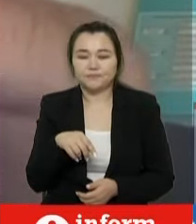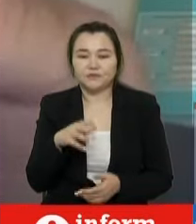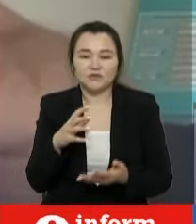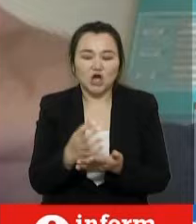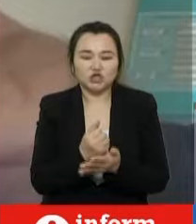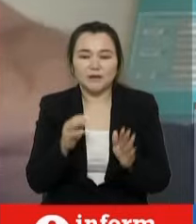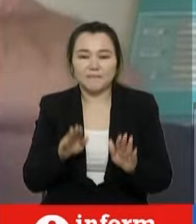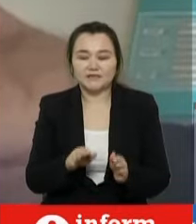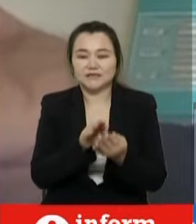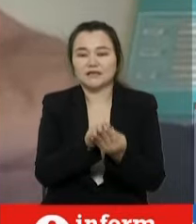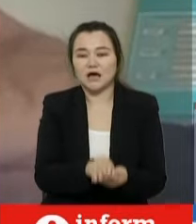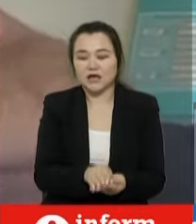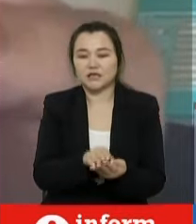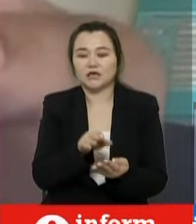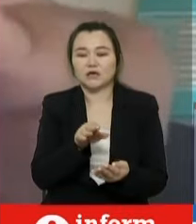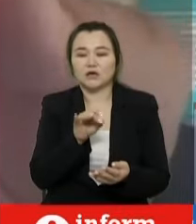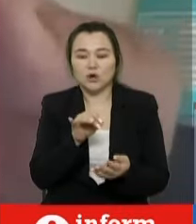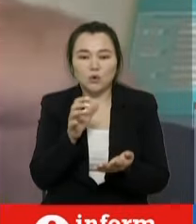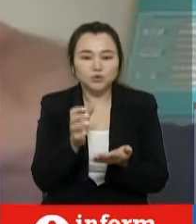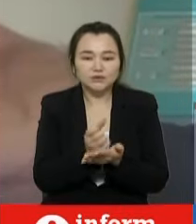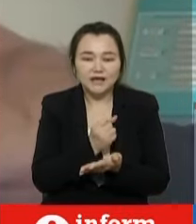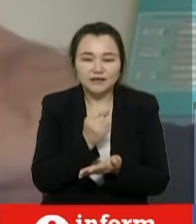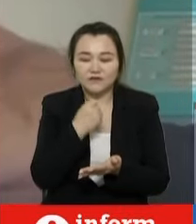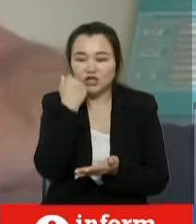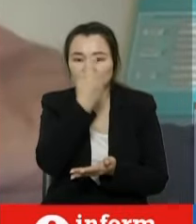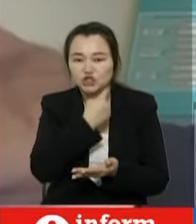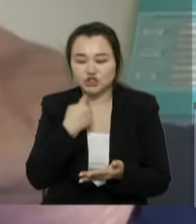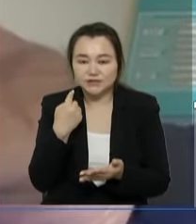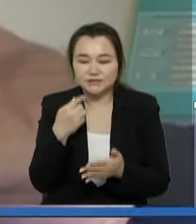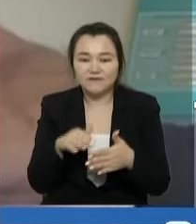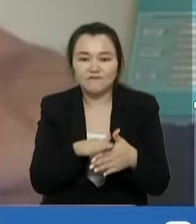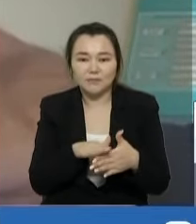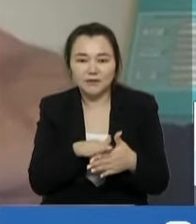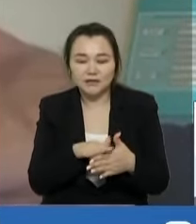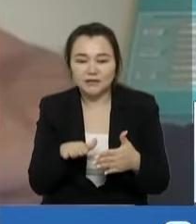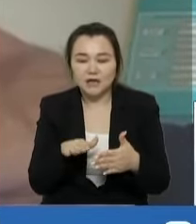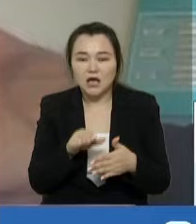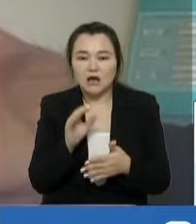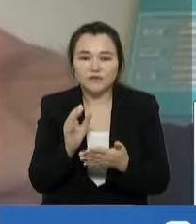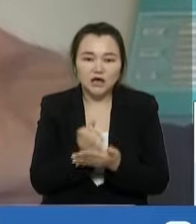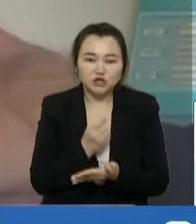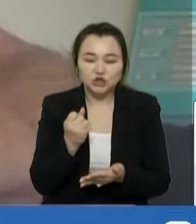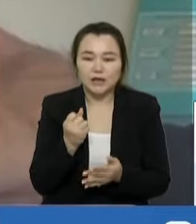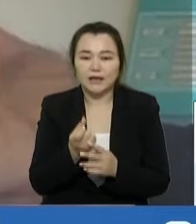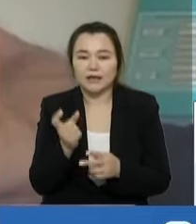нашли место захоронения, установили их личности. Вот. Кроме того,